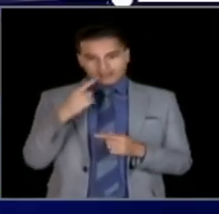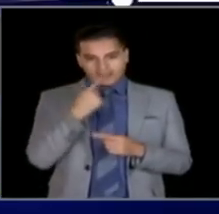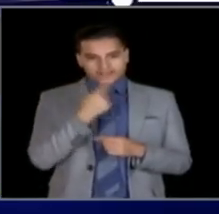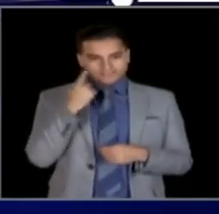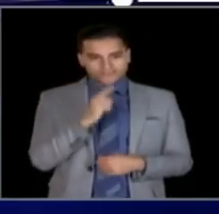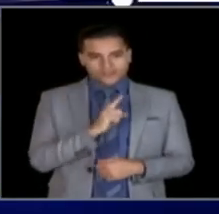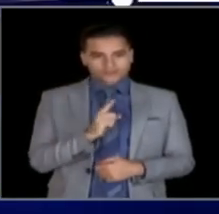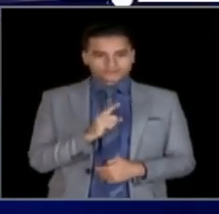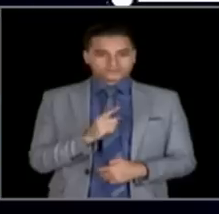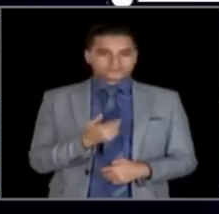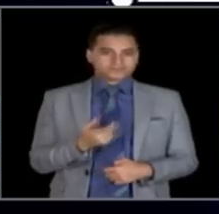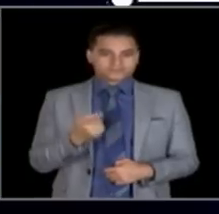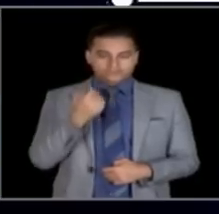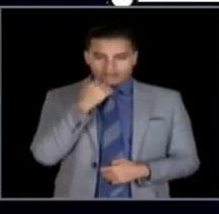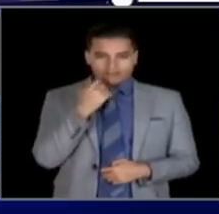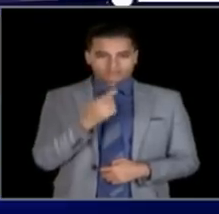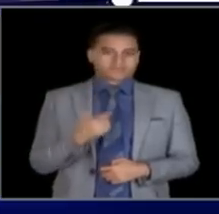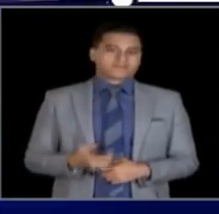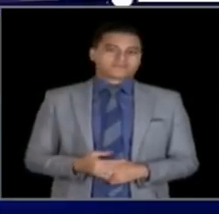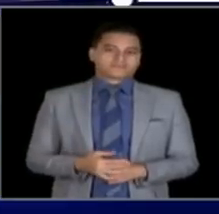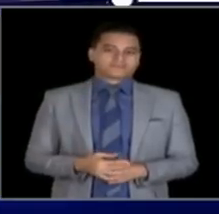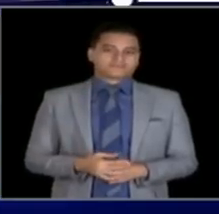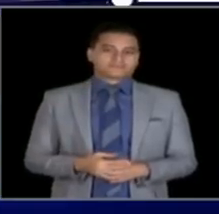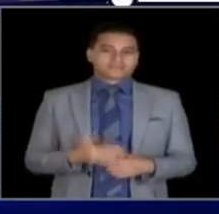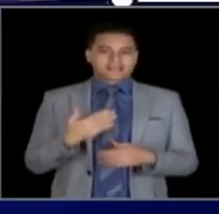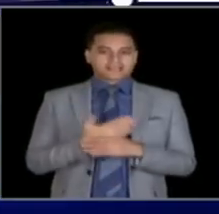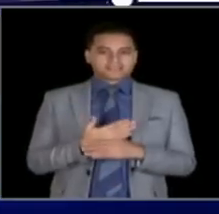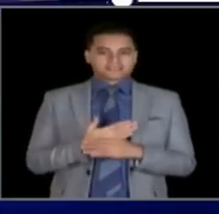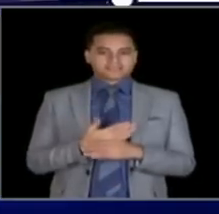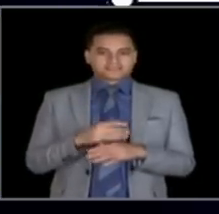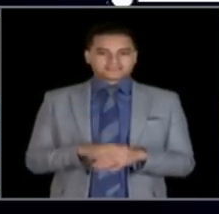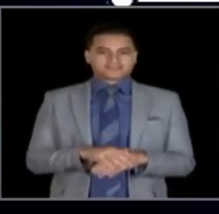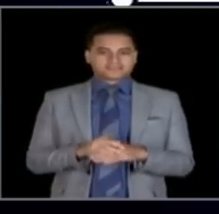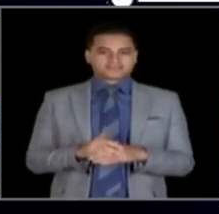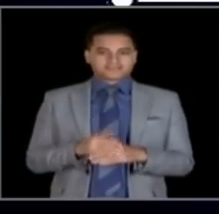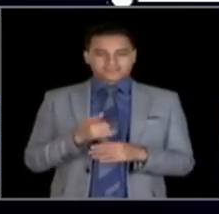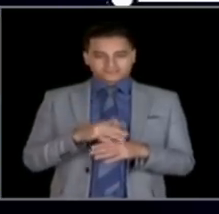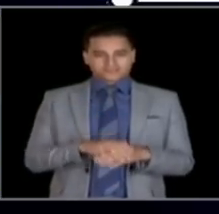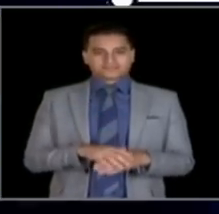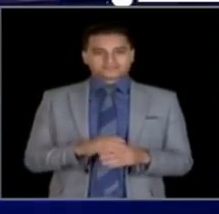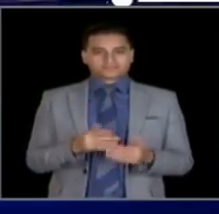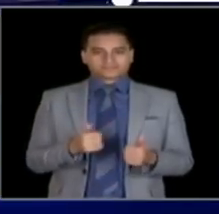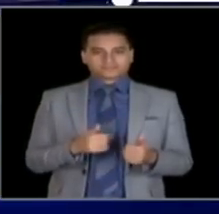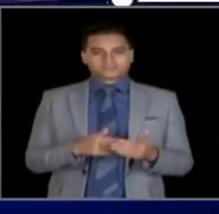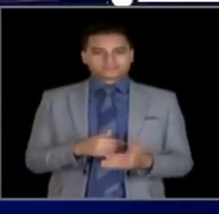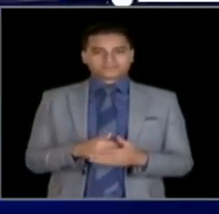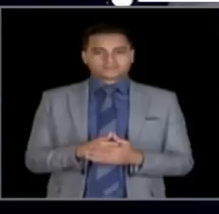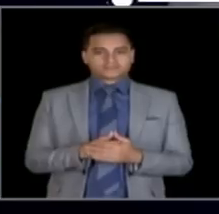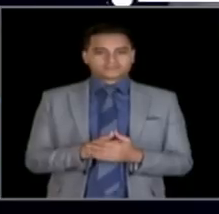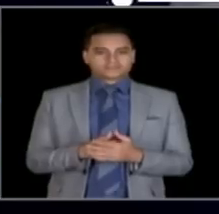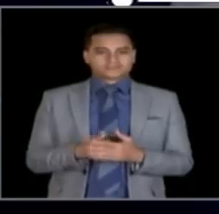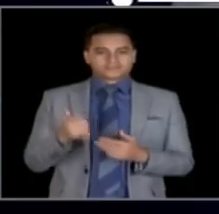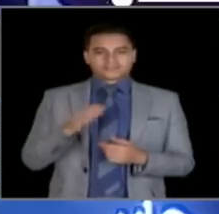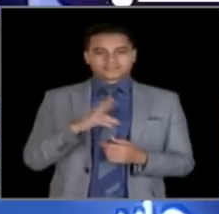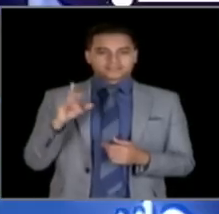تسمع الكلام. انت غلطان. عارفة غلطانة ليه؟ عشان ما دوستش قدامك بزر.